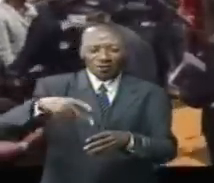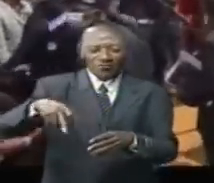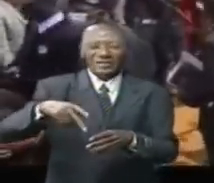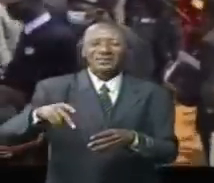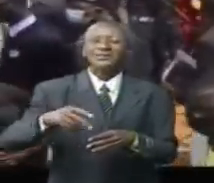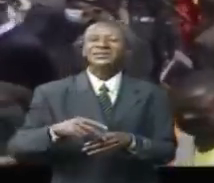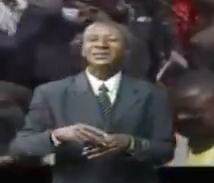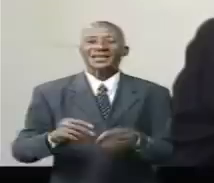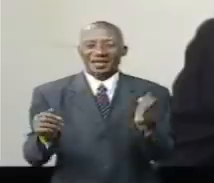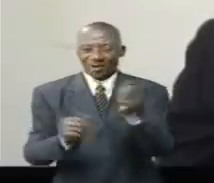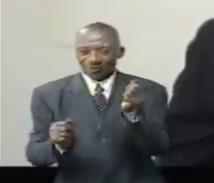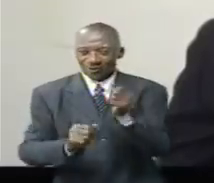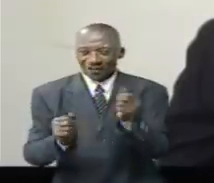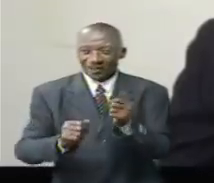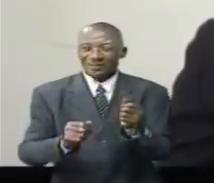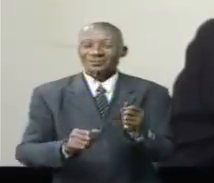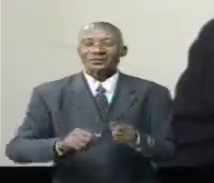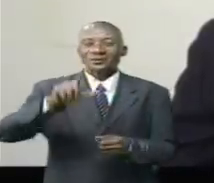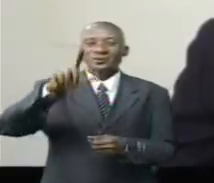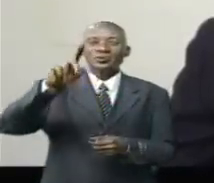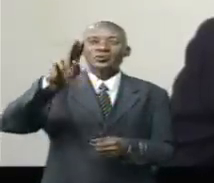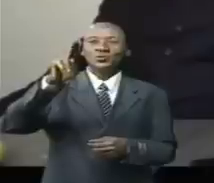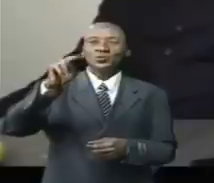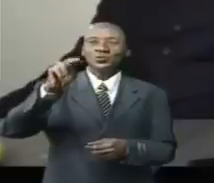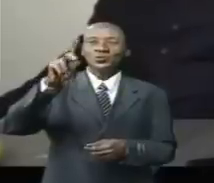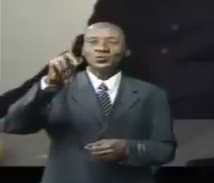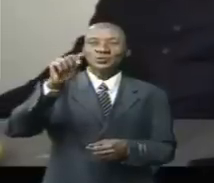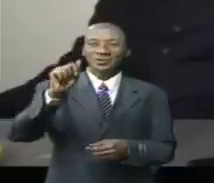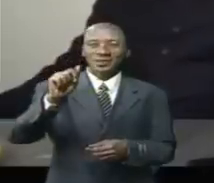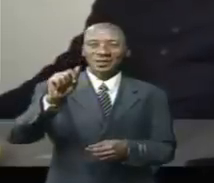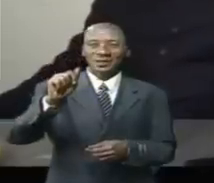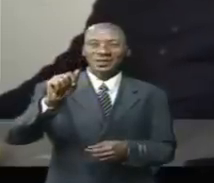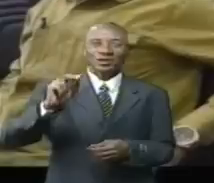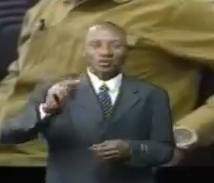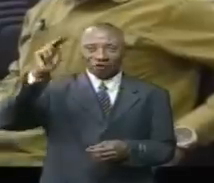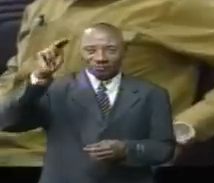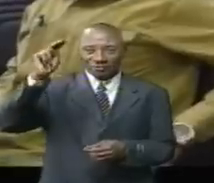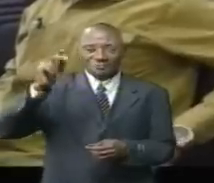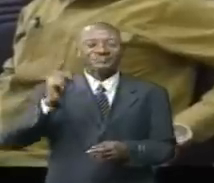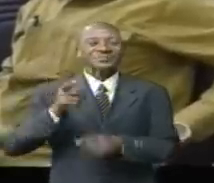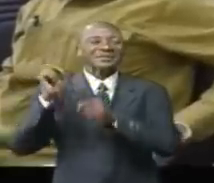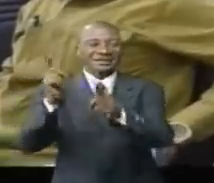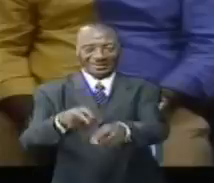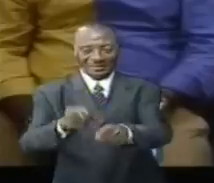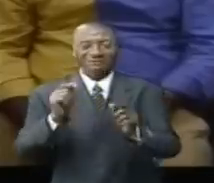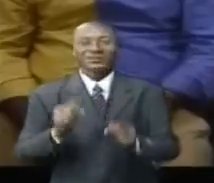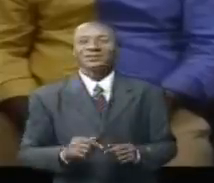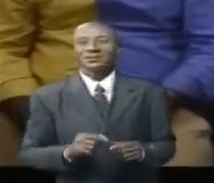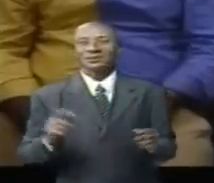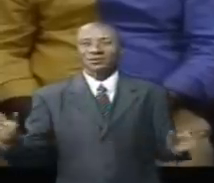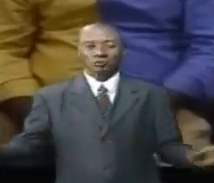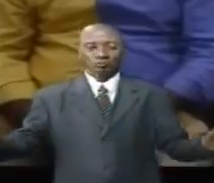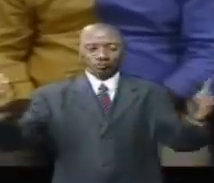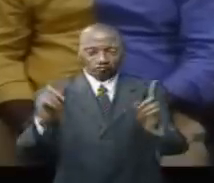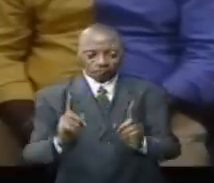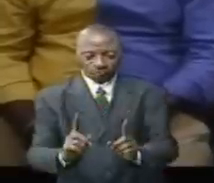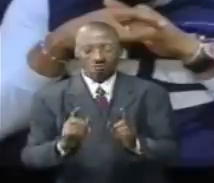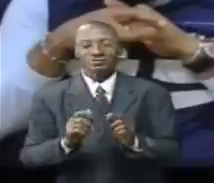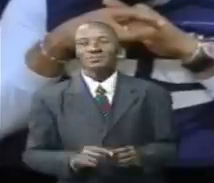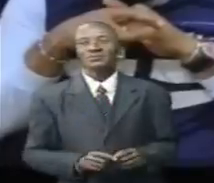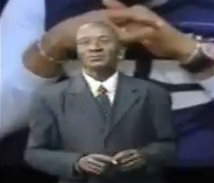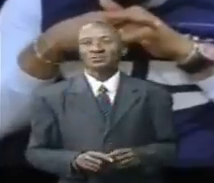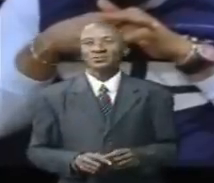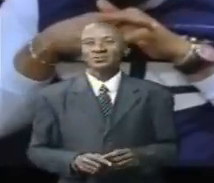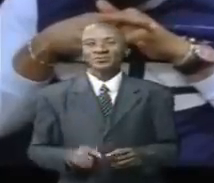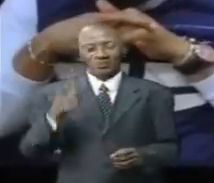République démocratique du Congo. Pour Mwangala Ernest, il s'agit de la concrétisation et de la reprise des relations de bon voisinage